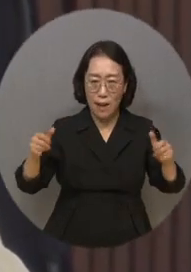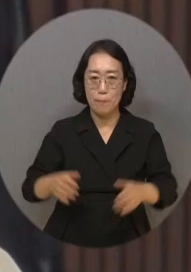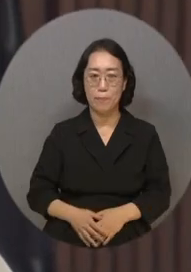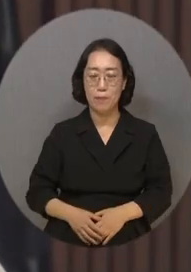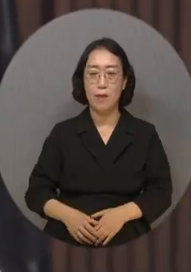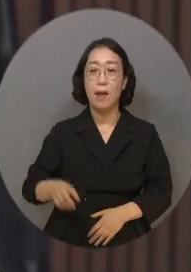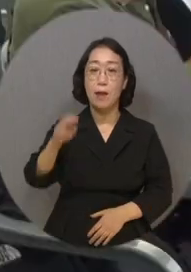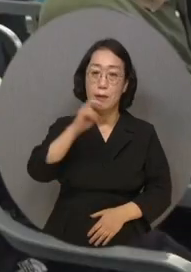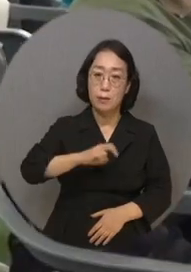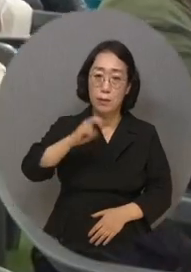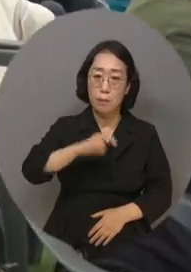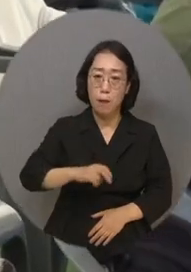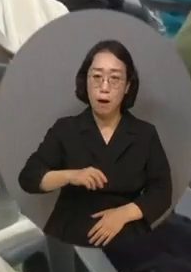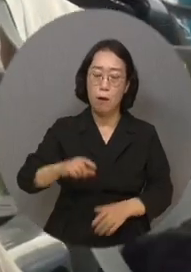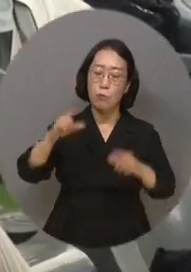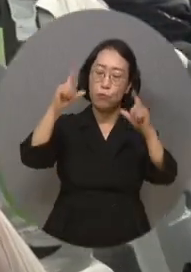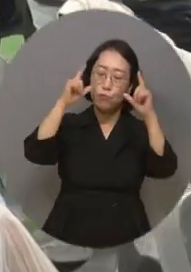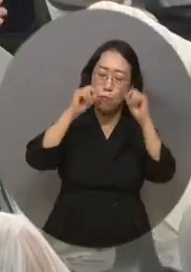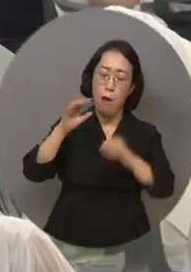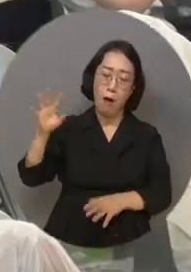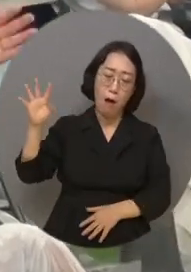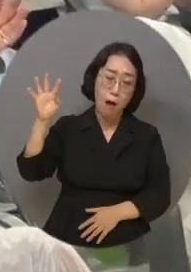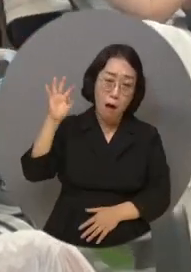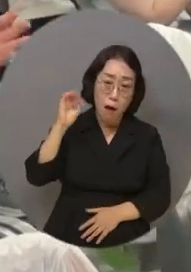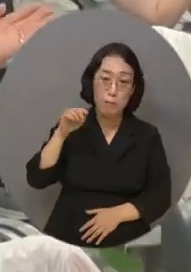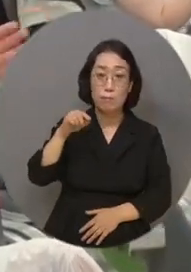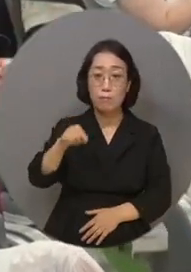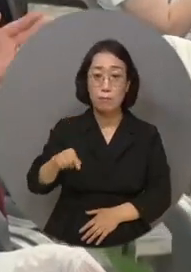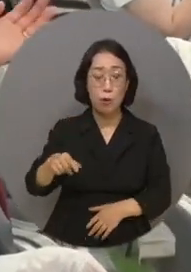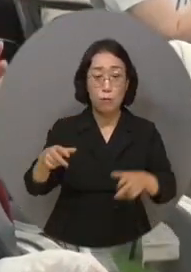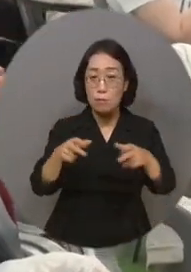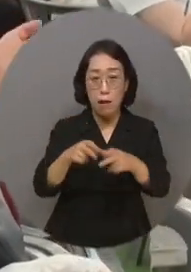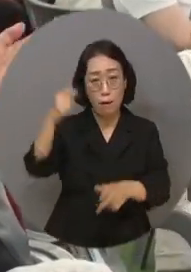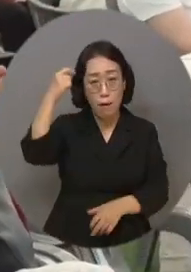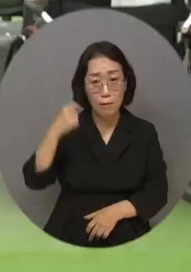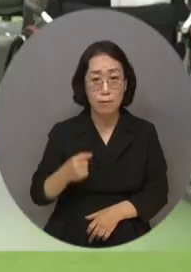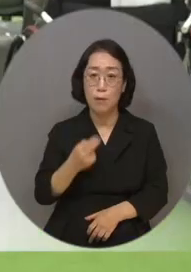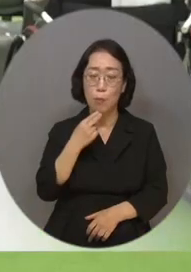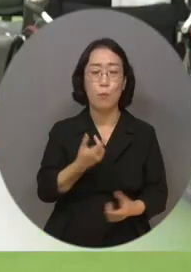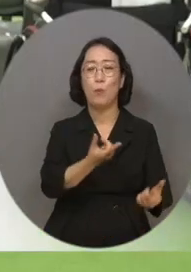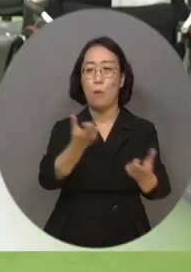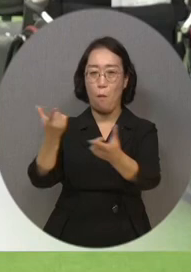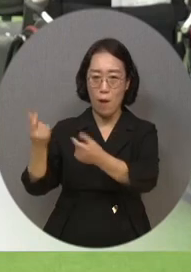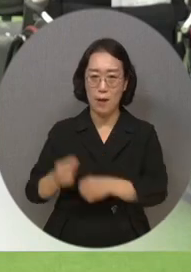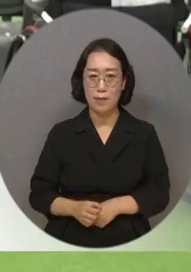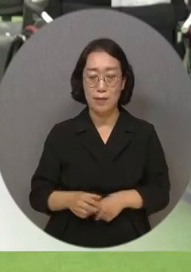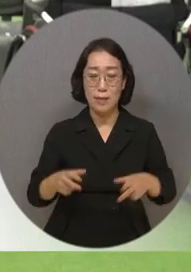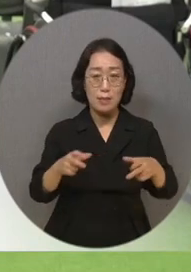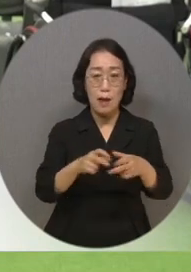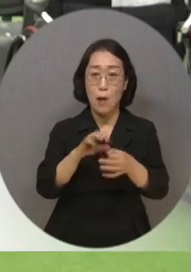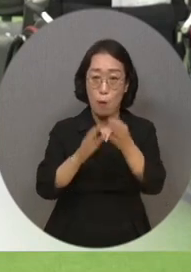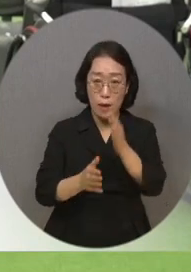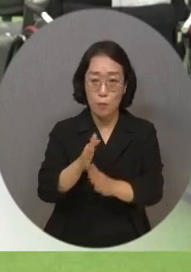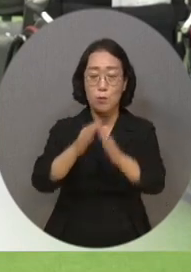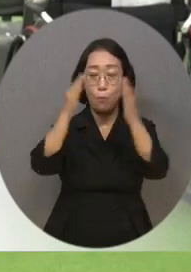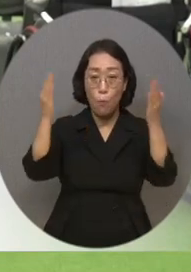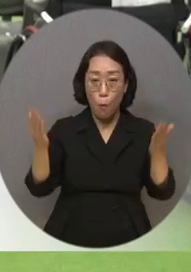음악, 눈을 감으면 그 음악 속에서는 장애가 느껴지지 않습니다. 장애인과 비장애인이